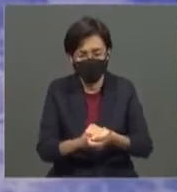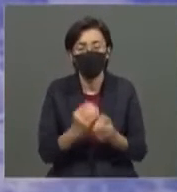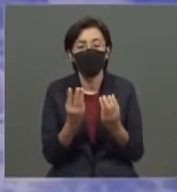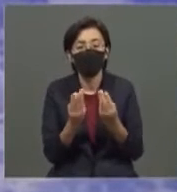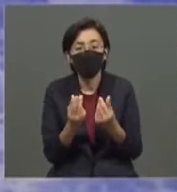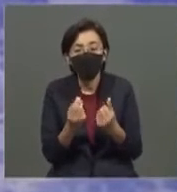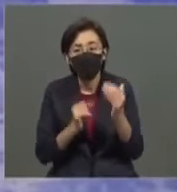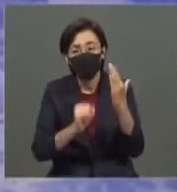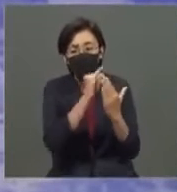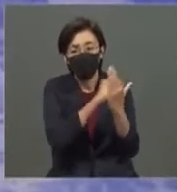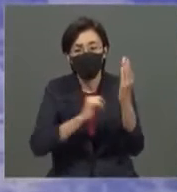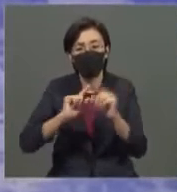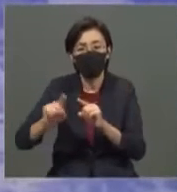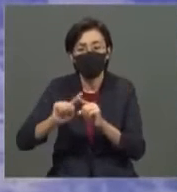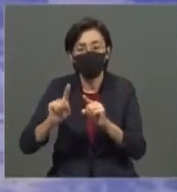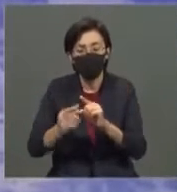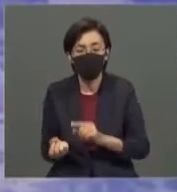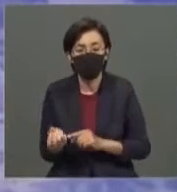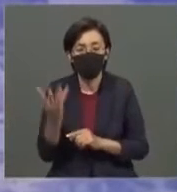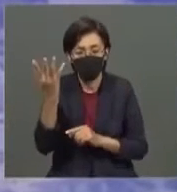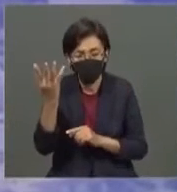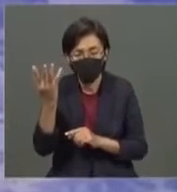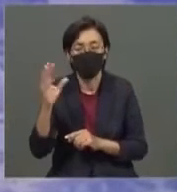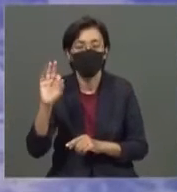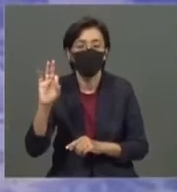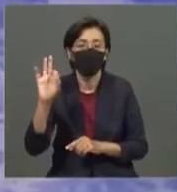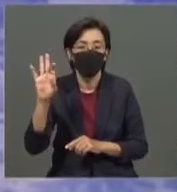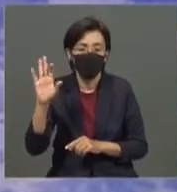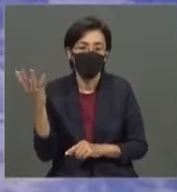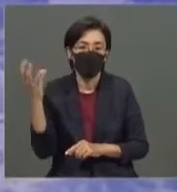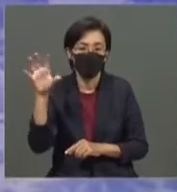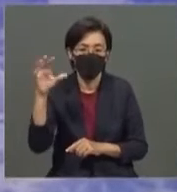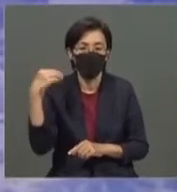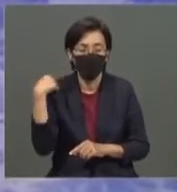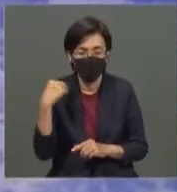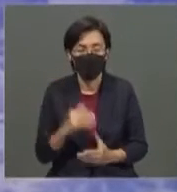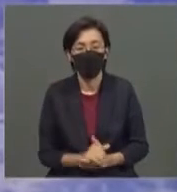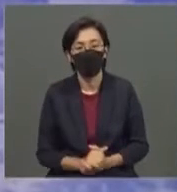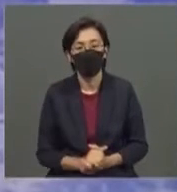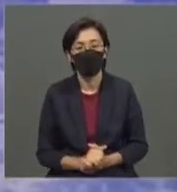ของจังหวัดต่างๆก็จะอัปโหลดขึ้นไปอยู่ที่ Facebook นะครับครับผ